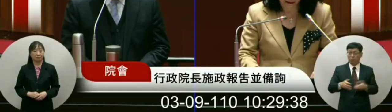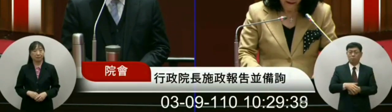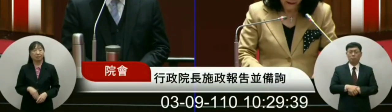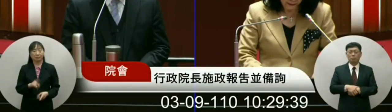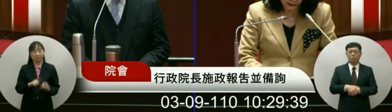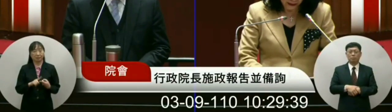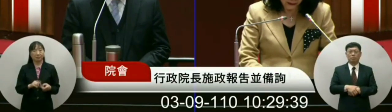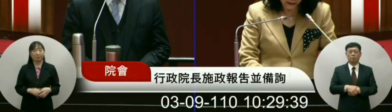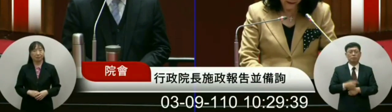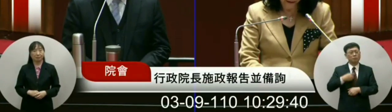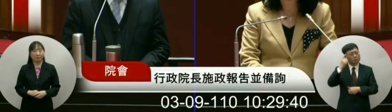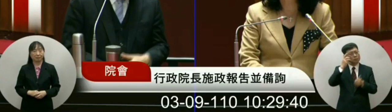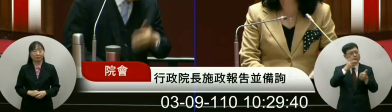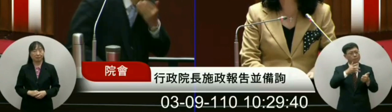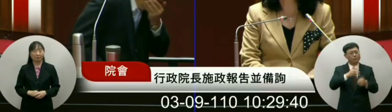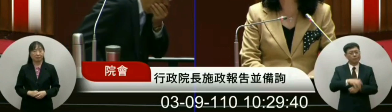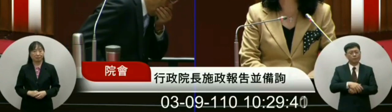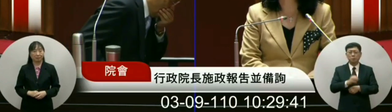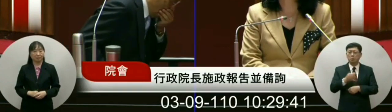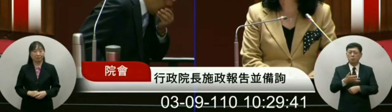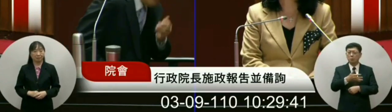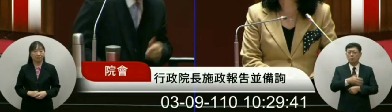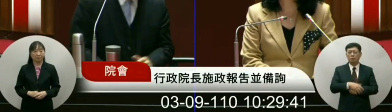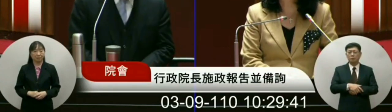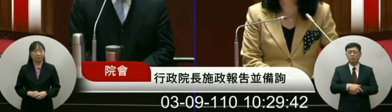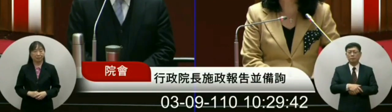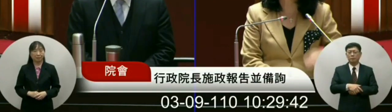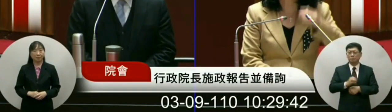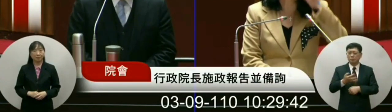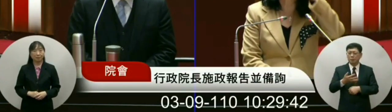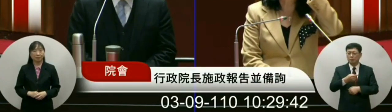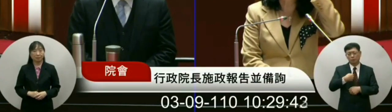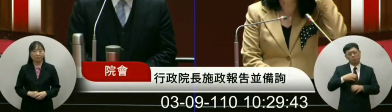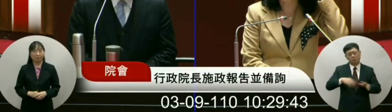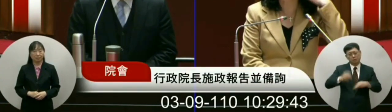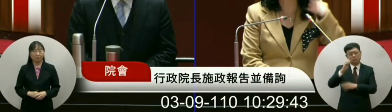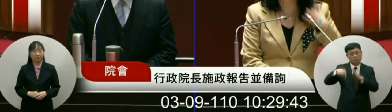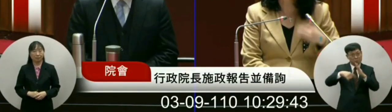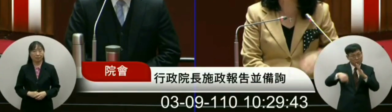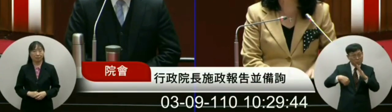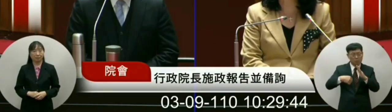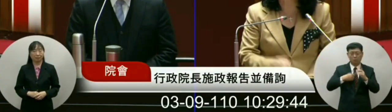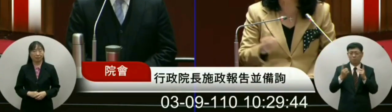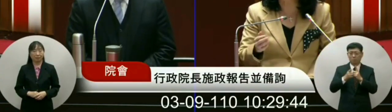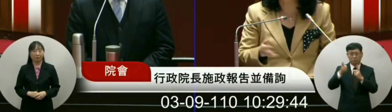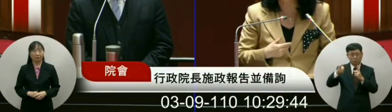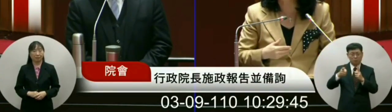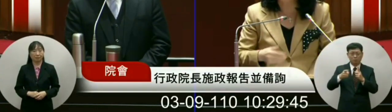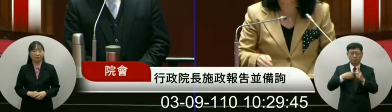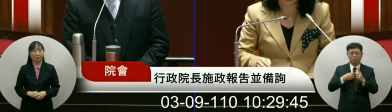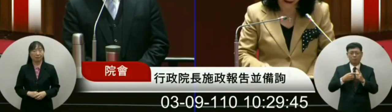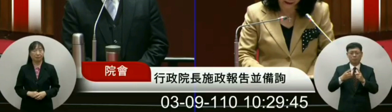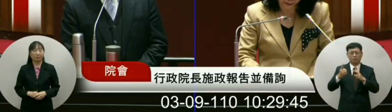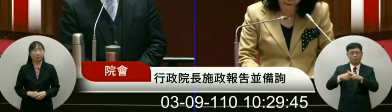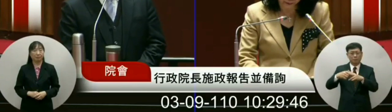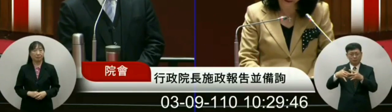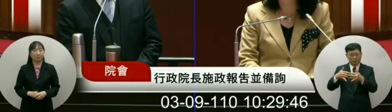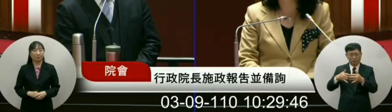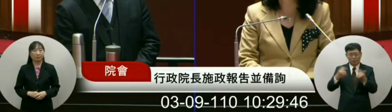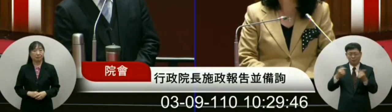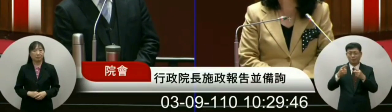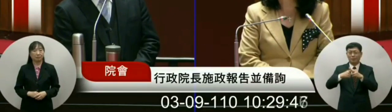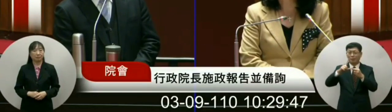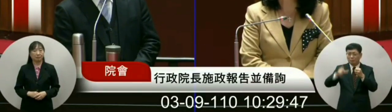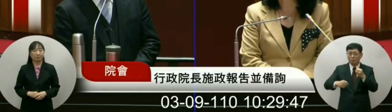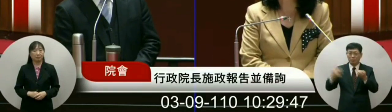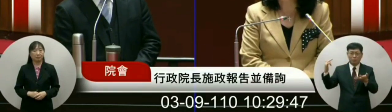哈，好。那我要请教你的就是说，那为什么为什么我们行政院的对于小明反台的部分